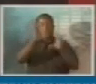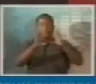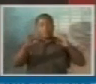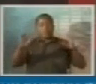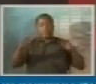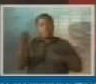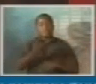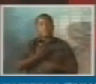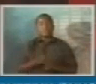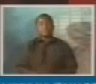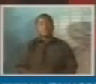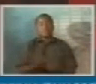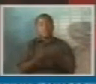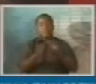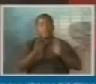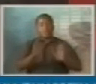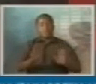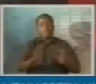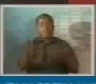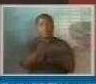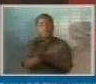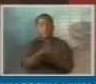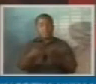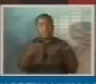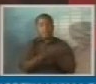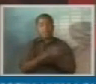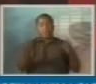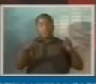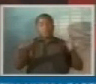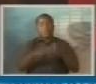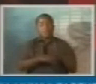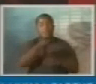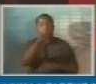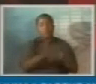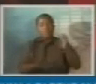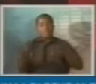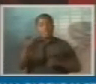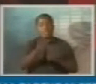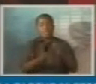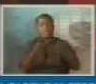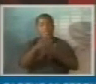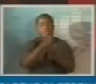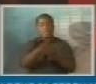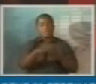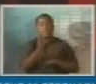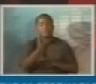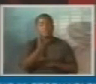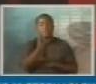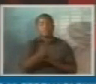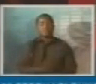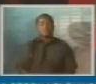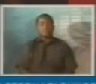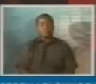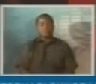ambayo yako huru. Lakini kwa sababu tayari tumeshawagawa, wanajikuta hata wao wanachangia katika mlengo ule ule wa kisiasa. Hivi mwenyekiti,